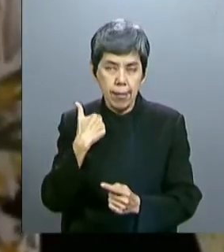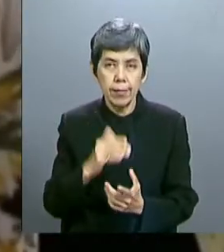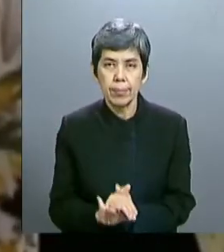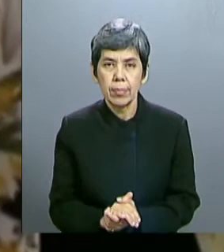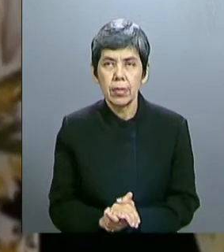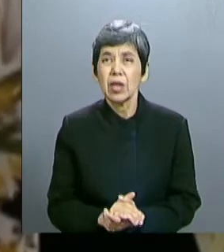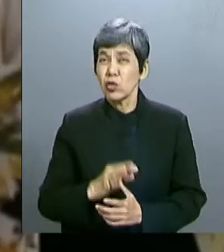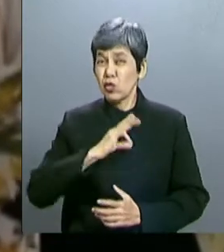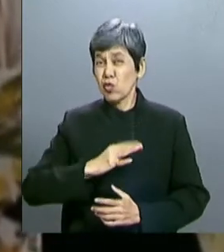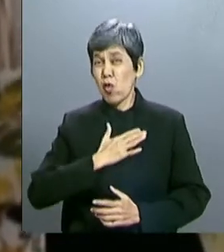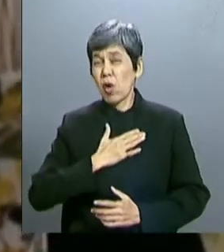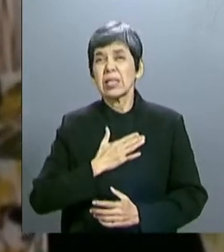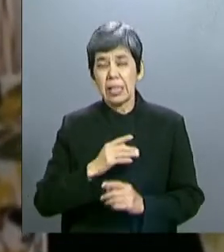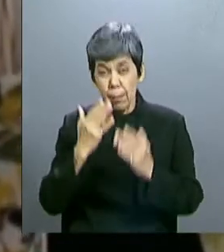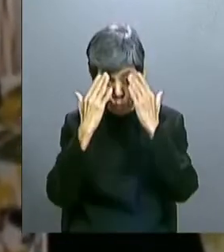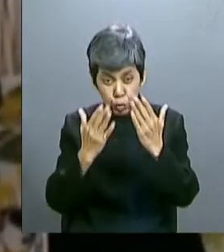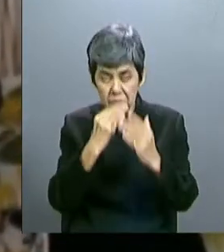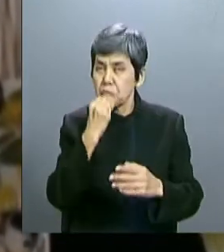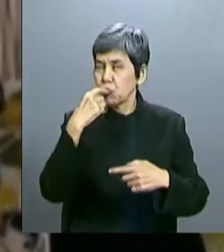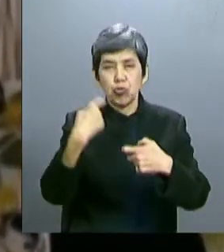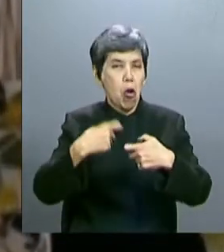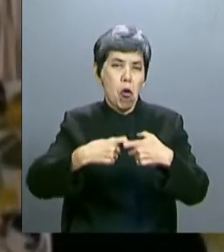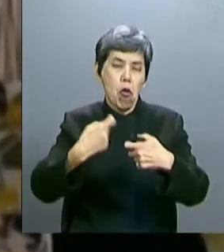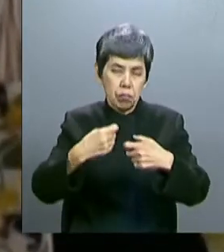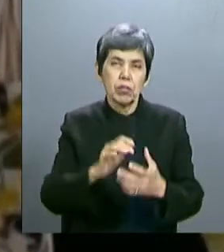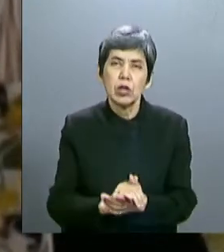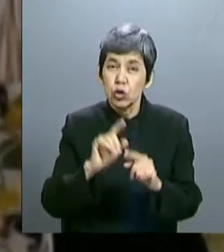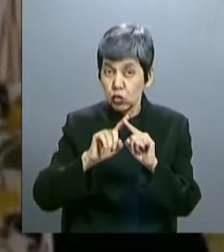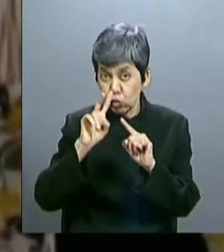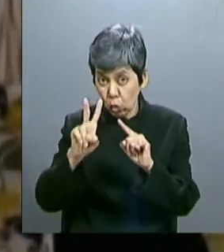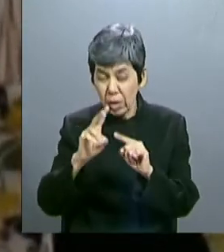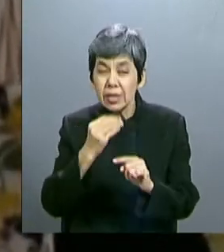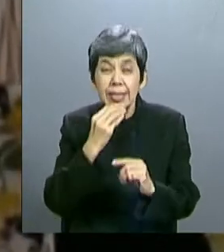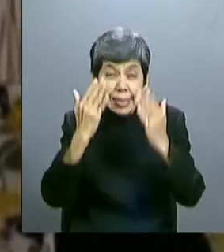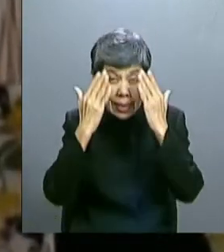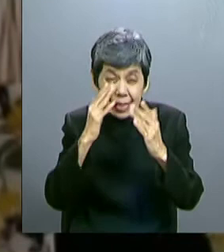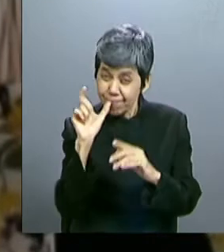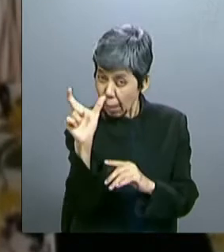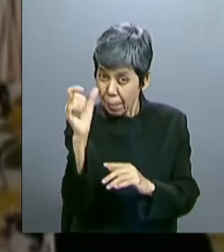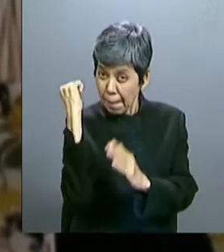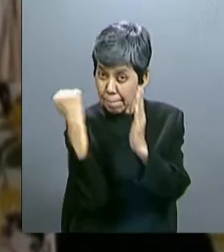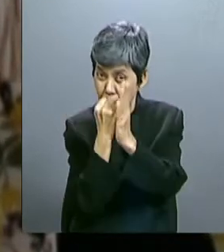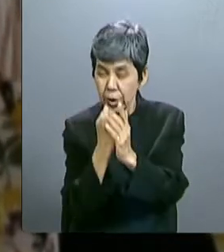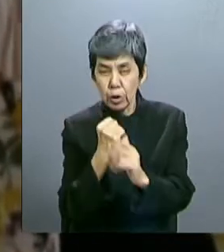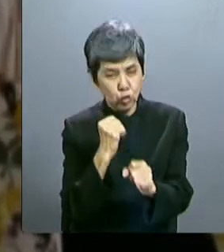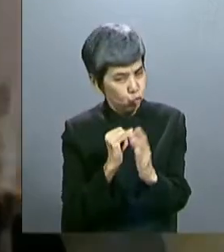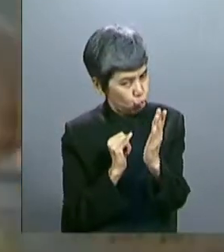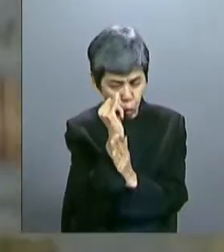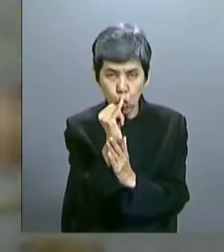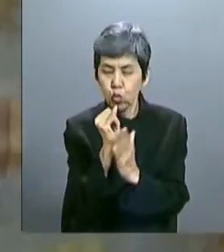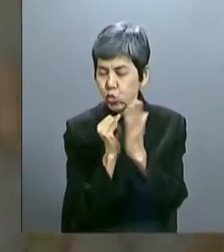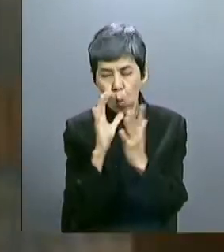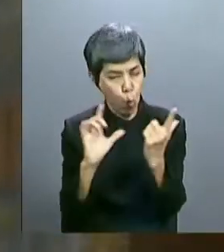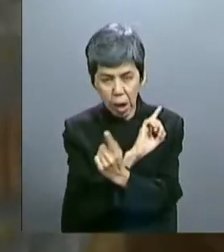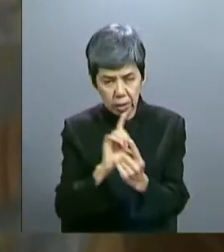คัญที่สุดเลยคือ1มุสลิมหาทานยากและ2อาหารฮาลาลที่สุกถูกคุณ